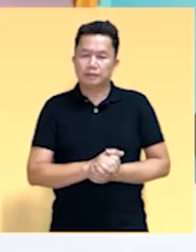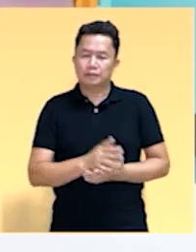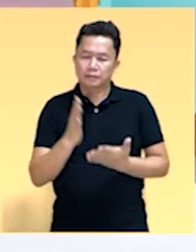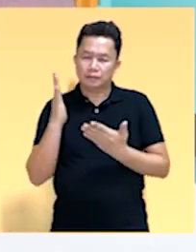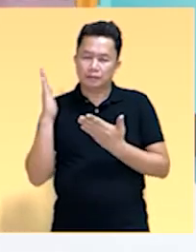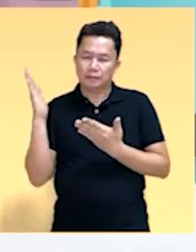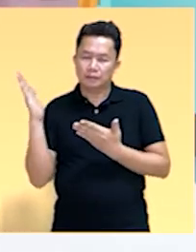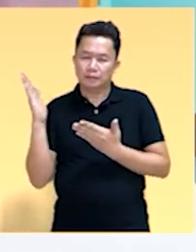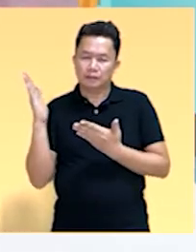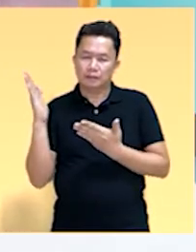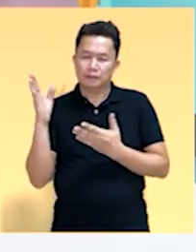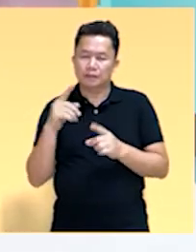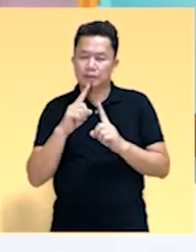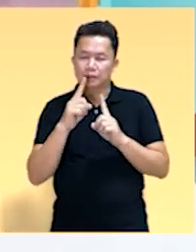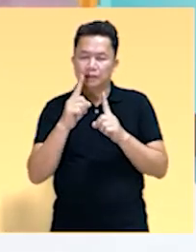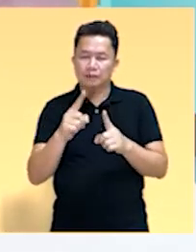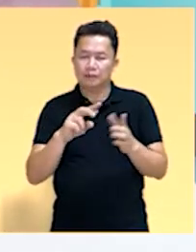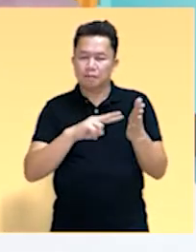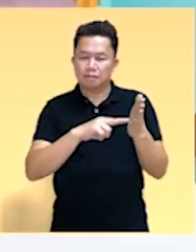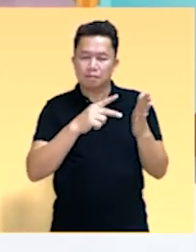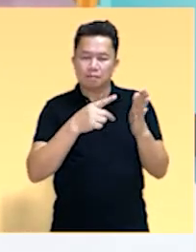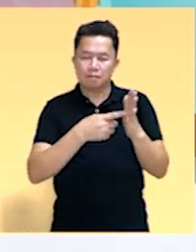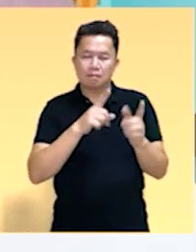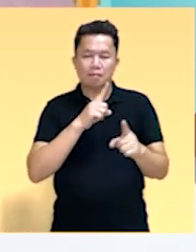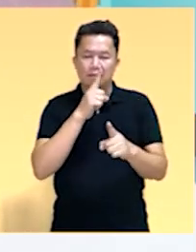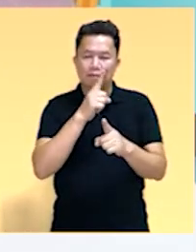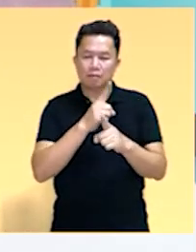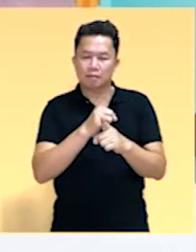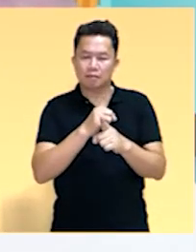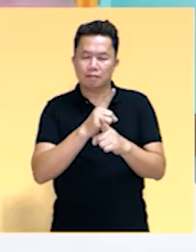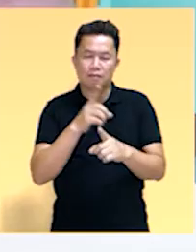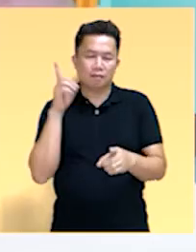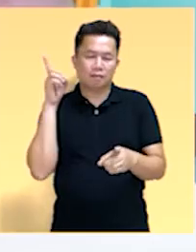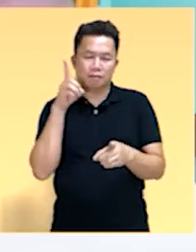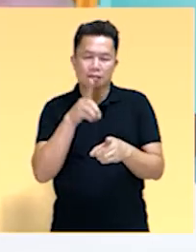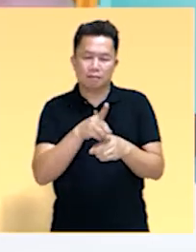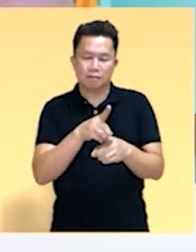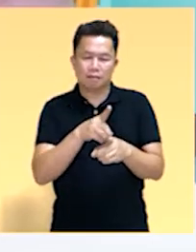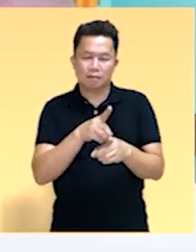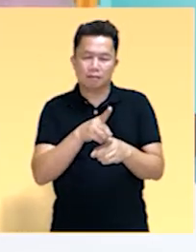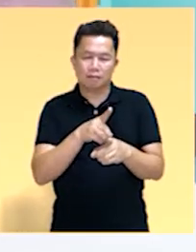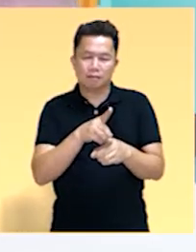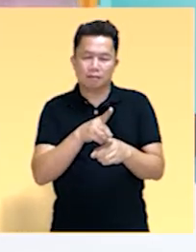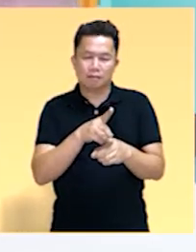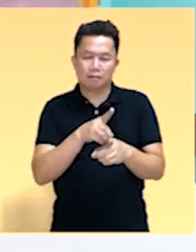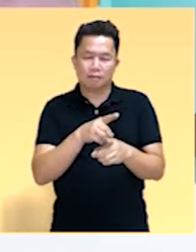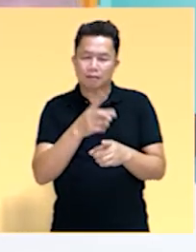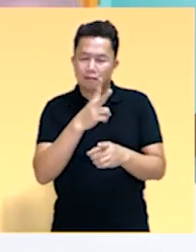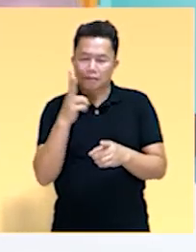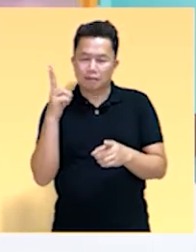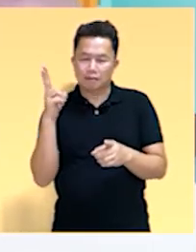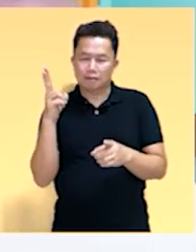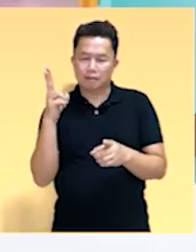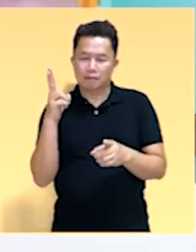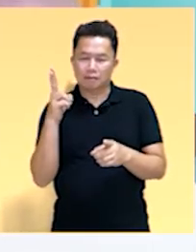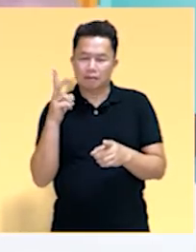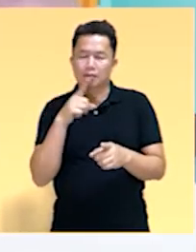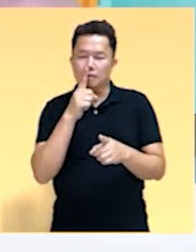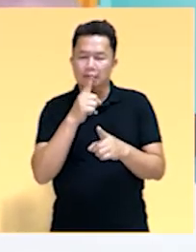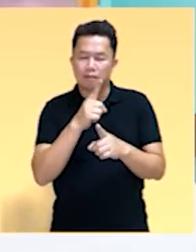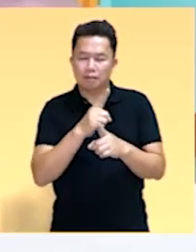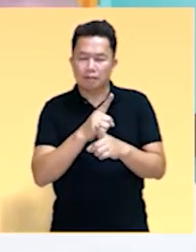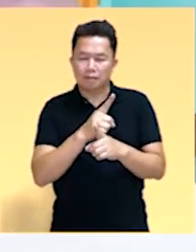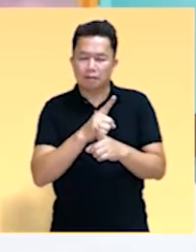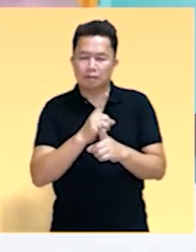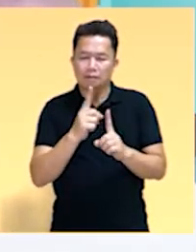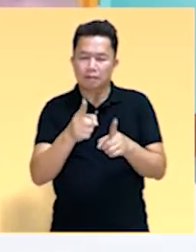Kung ito ang inyong makukuha, ibig sabihin, tama ang difference. Kaya, tignan natin